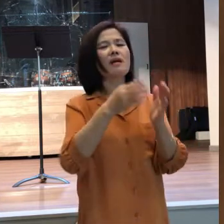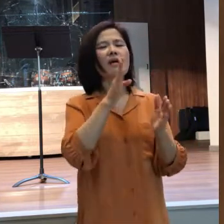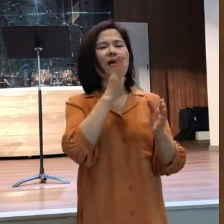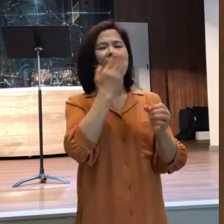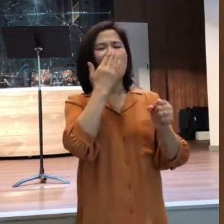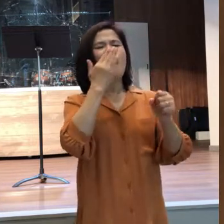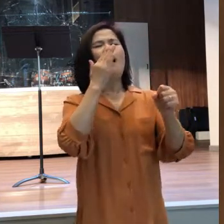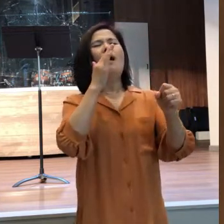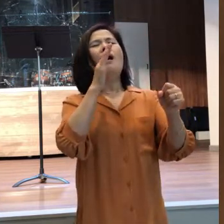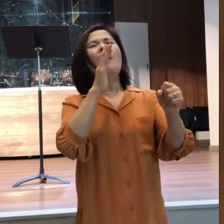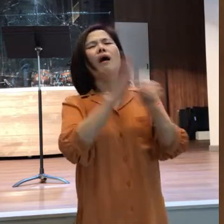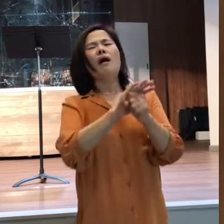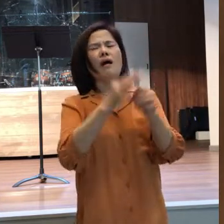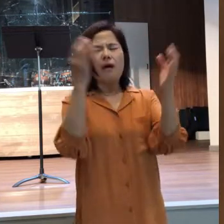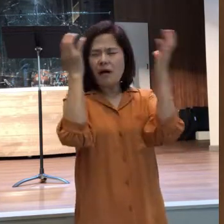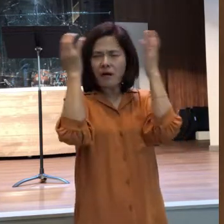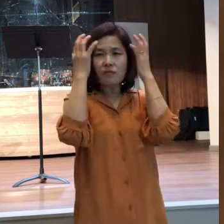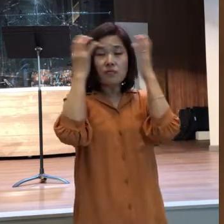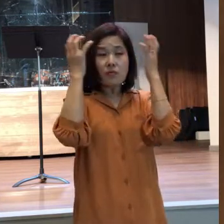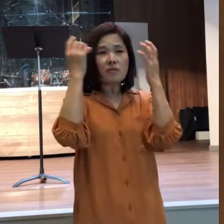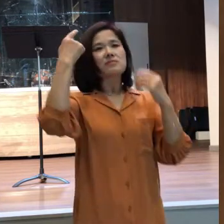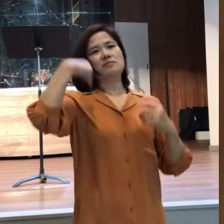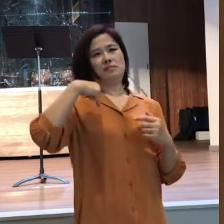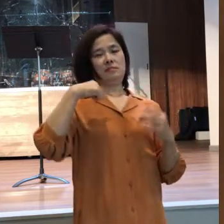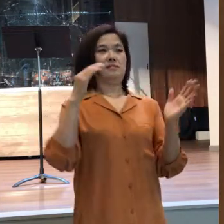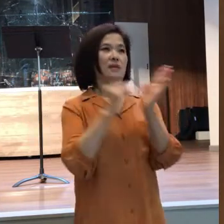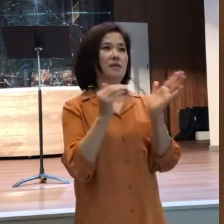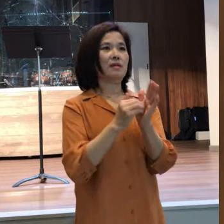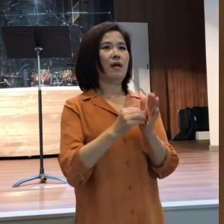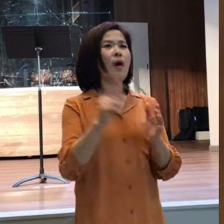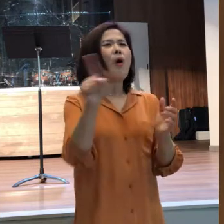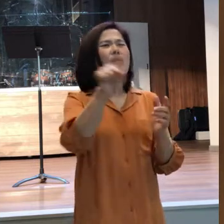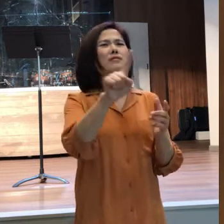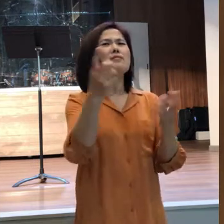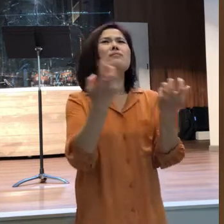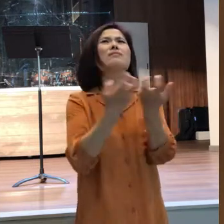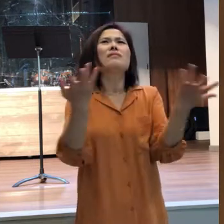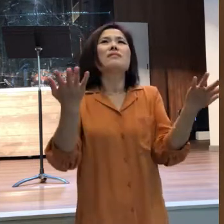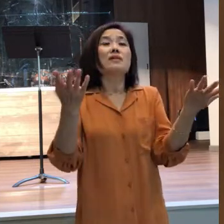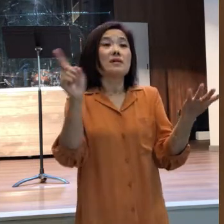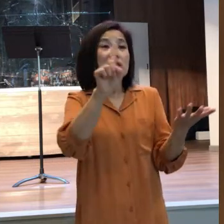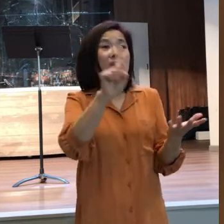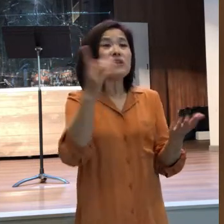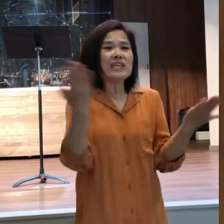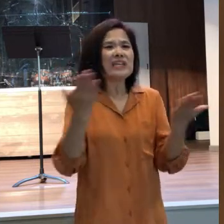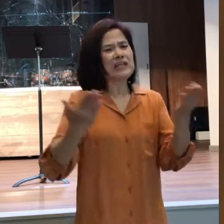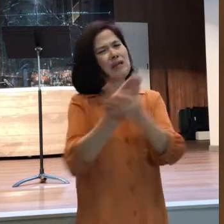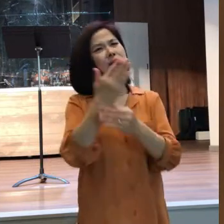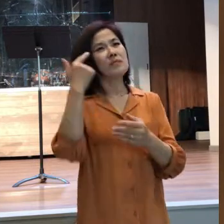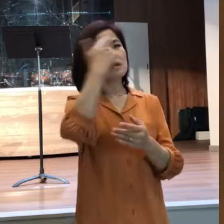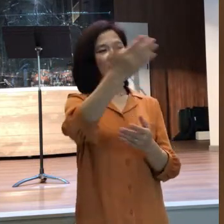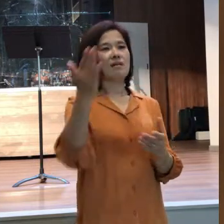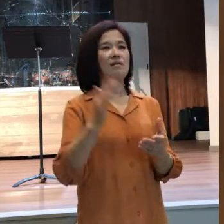한숨조차 나오지 않는 고통을 느꼈습니다. 어떻게 이런 일이 일어날 수 있는가?